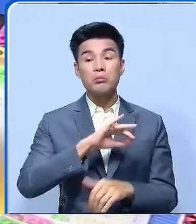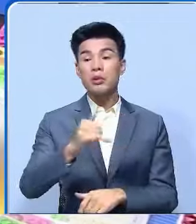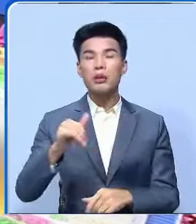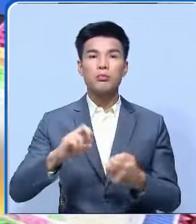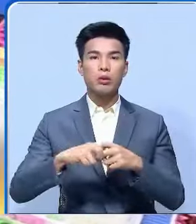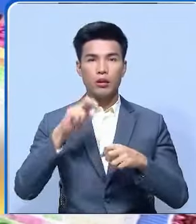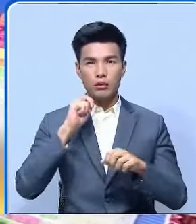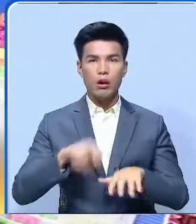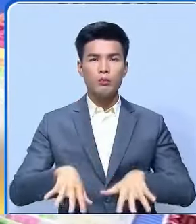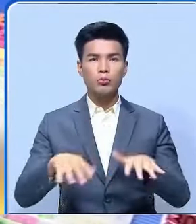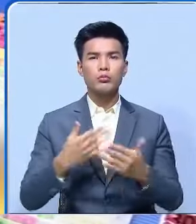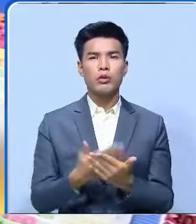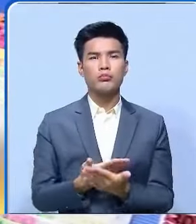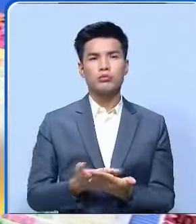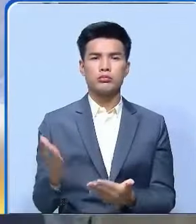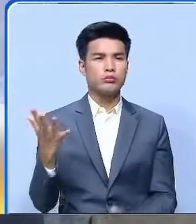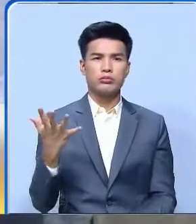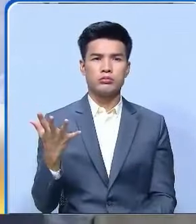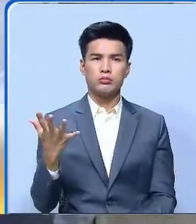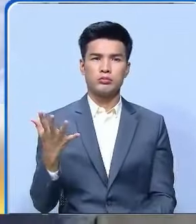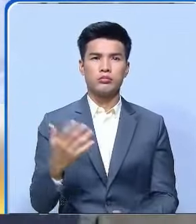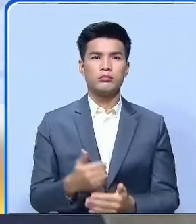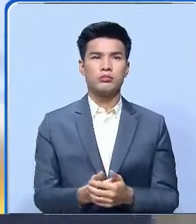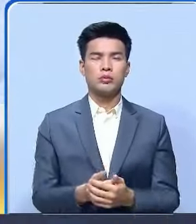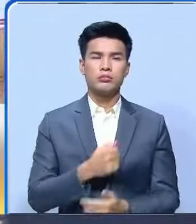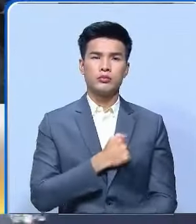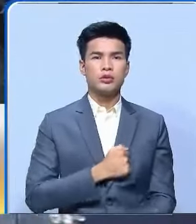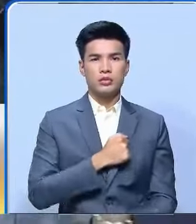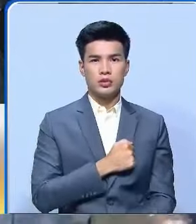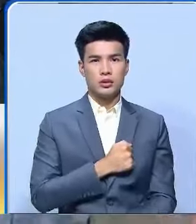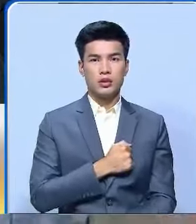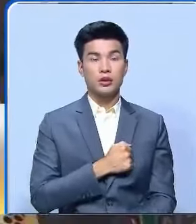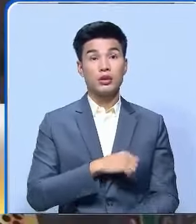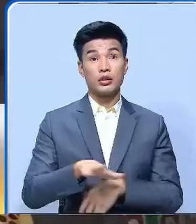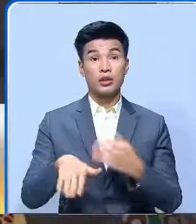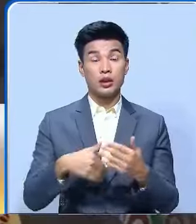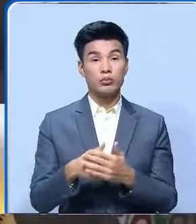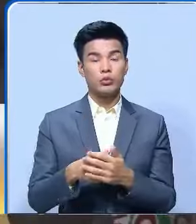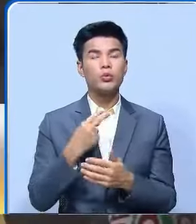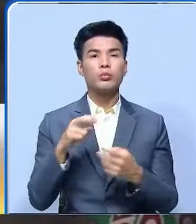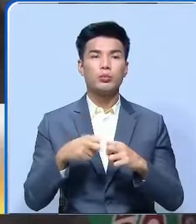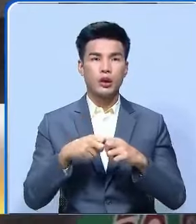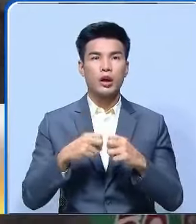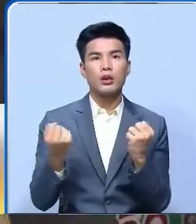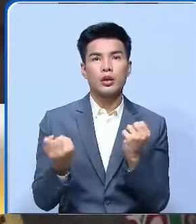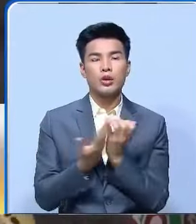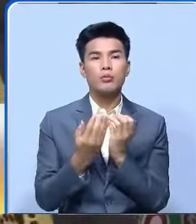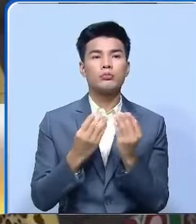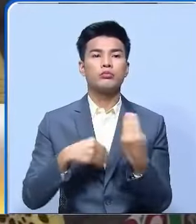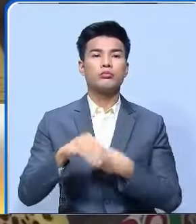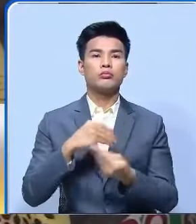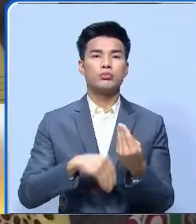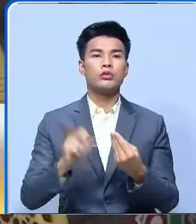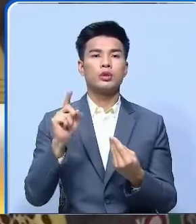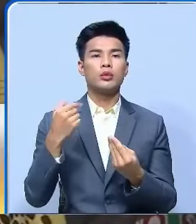ำท่วมด้วยแหละคนไม่มีกระจิตกระใจกันนึกออกไหมคะนะกำลังทุกข์อยู่อะแล้วก็ภาพรวมหลายคนก็ยังคงเผชิญกับผลกระทบจากภาวะเศรษฐกิจกระทบไปถึง